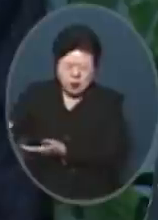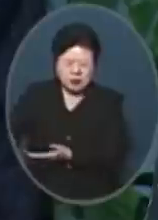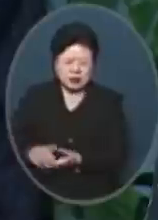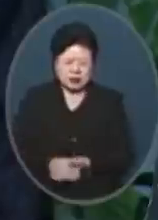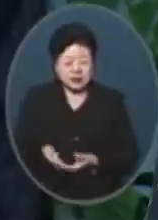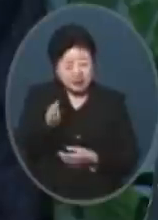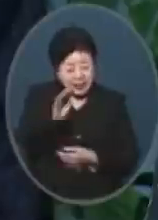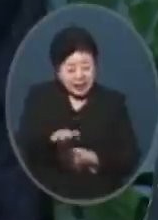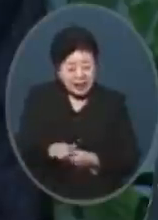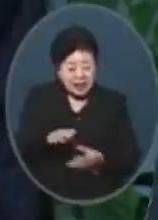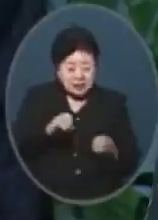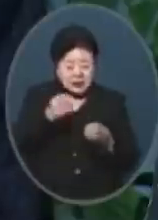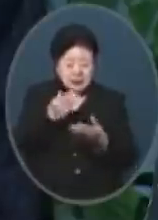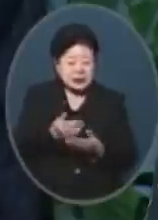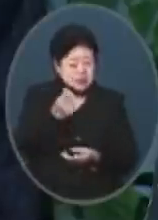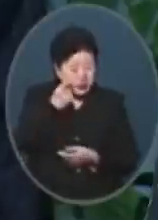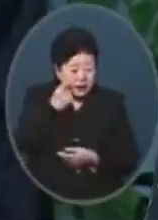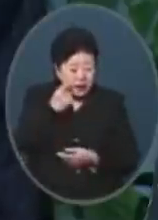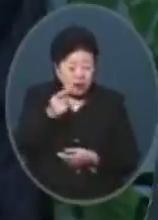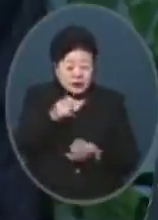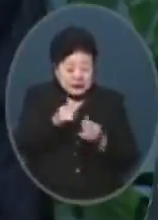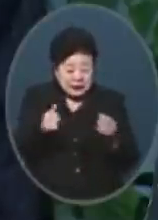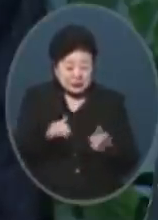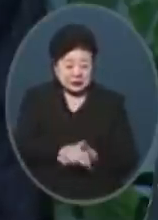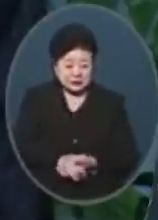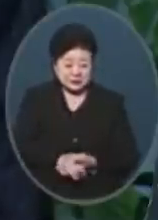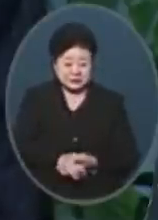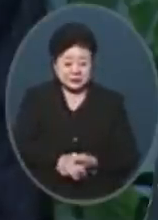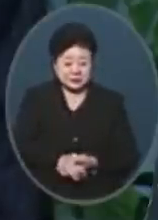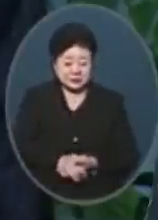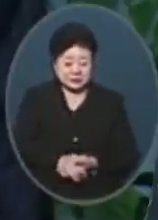그러나 응답을 못 받는데 어떤 사람은